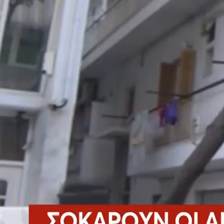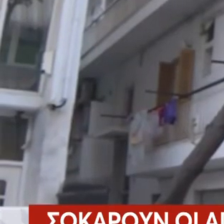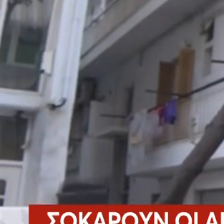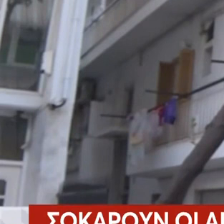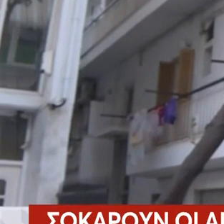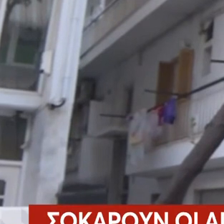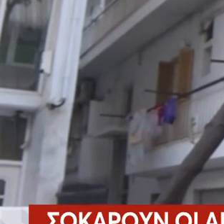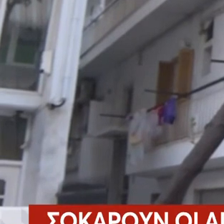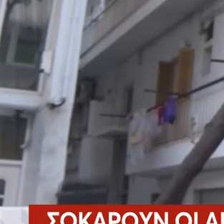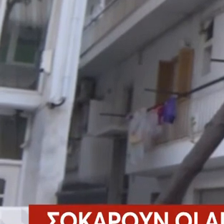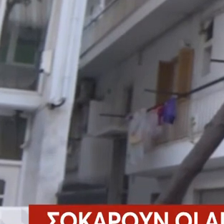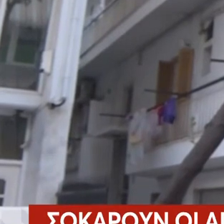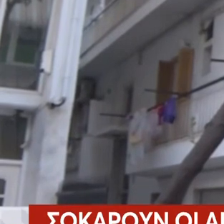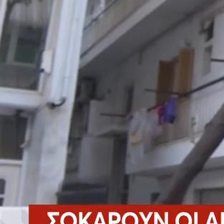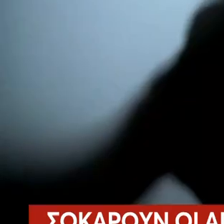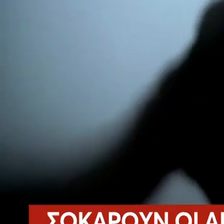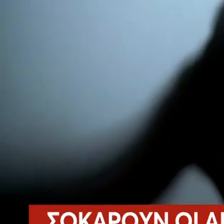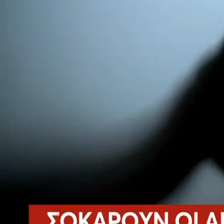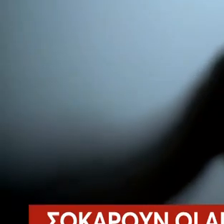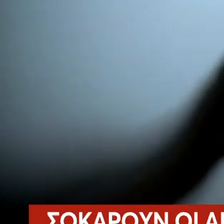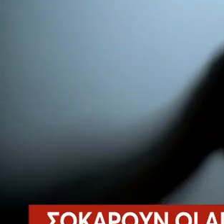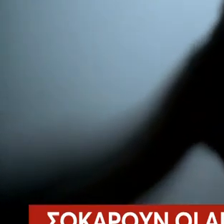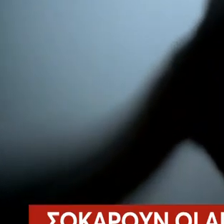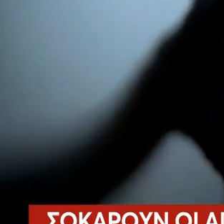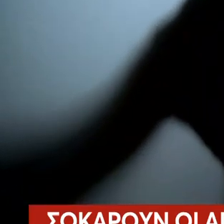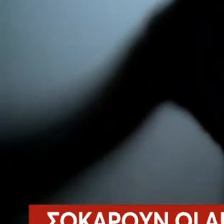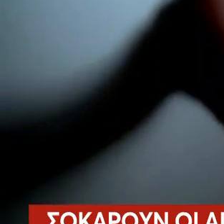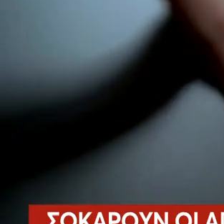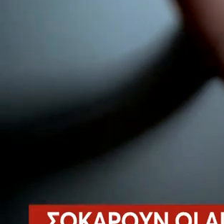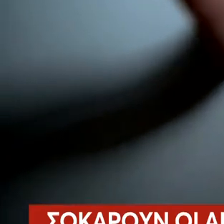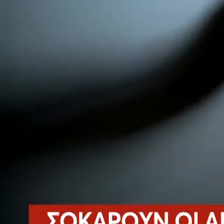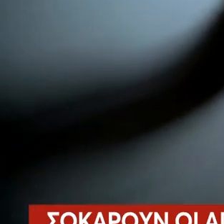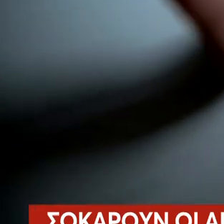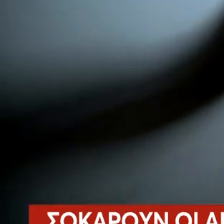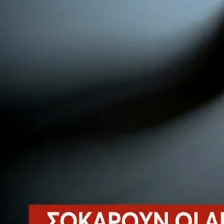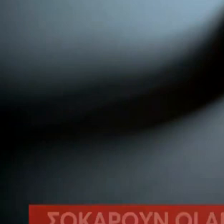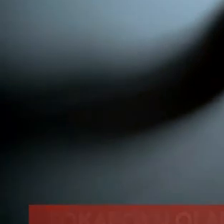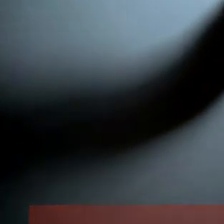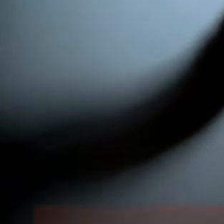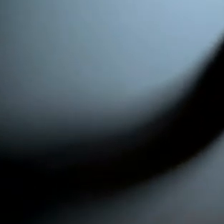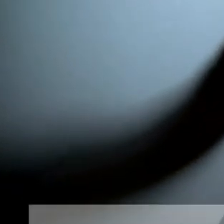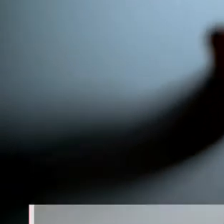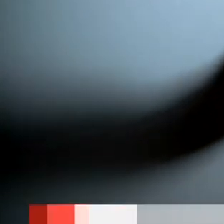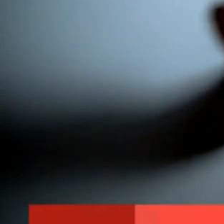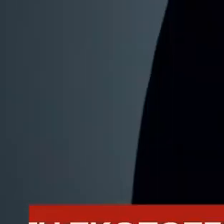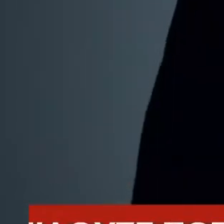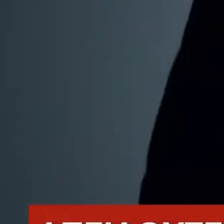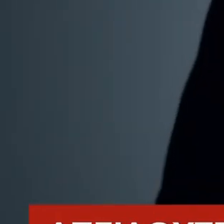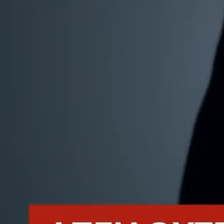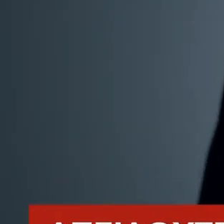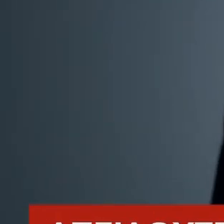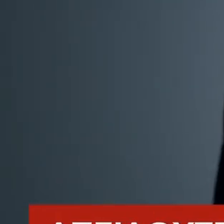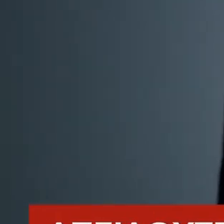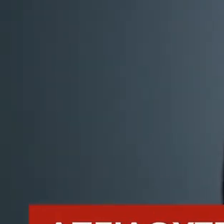να διασκεδάσει. Τώρα ποιος θα κάνει την ασφάλιση. Περιγράφει την κακοποιητική συμπεριφορά που έζησε στα χέρια του επί 7 χρόνια.